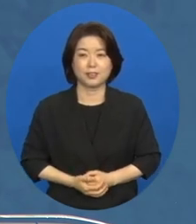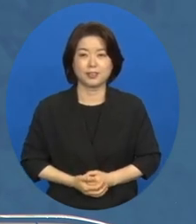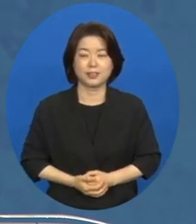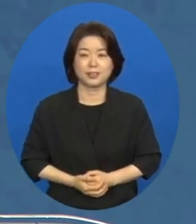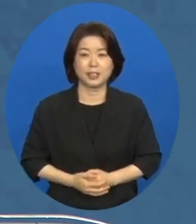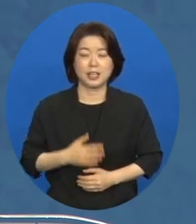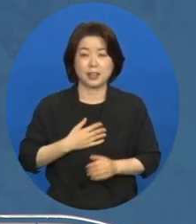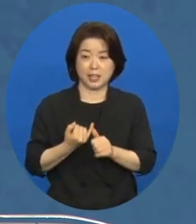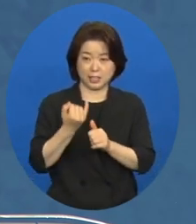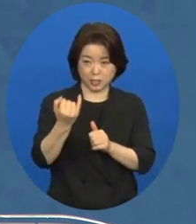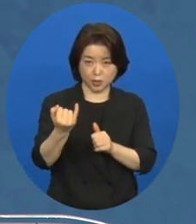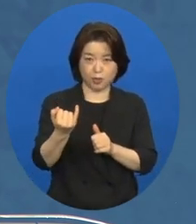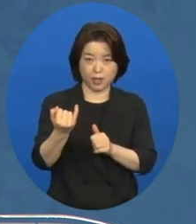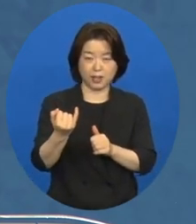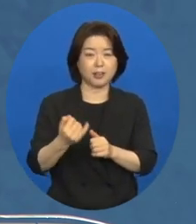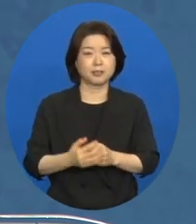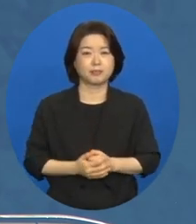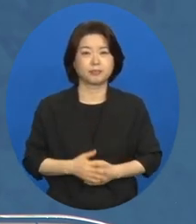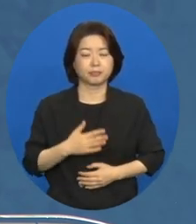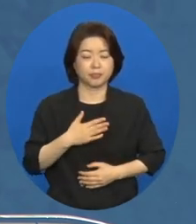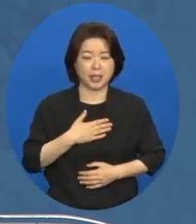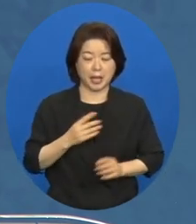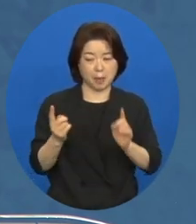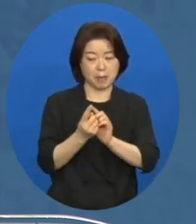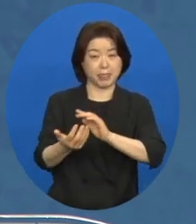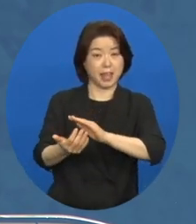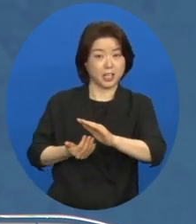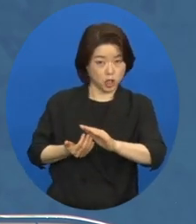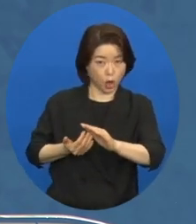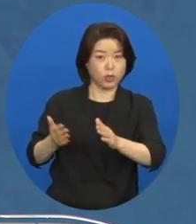저희 처가 저와 이제 만나기 전에